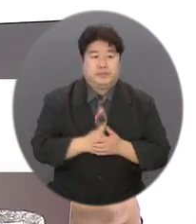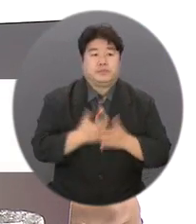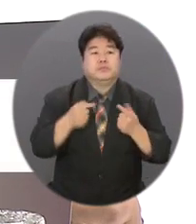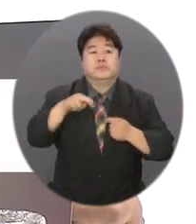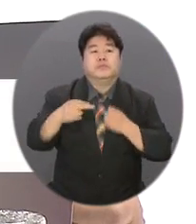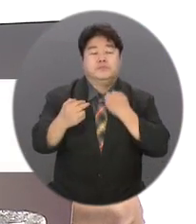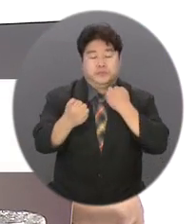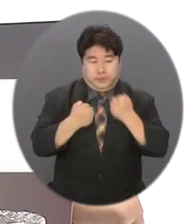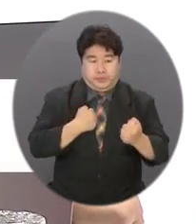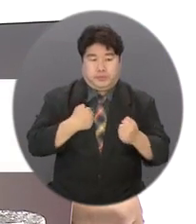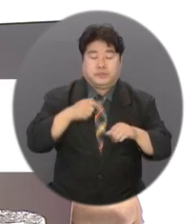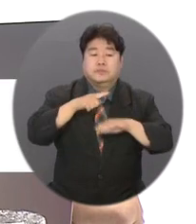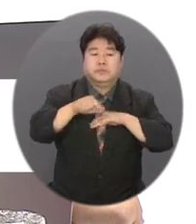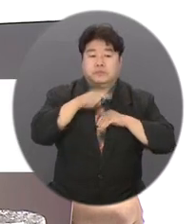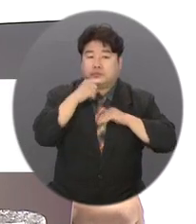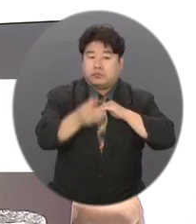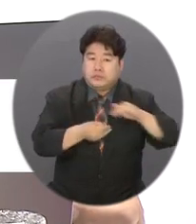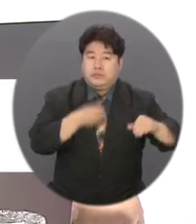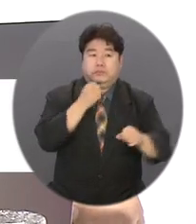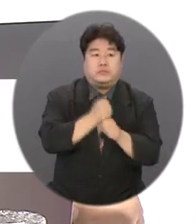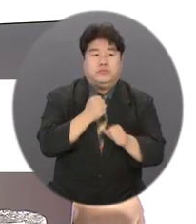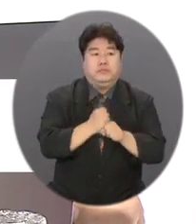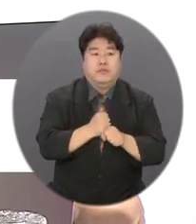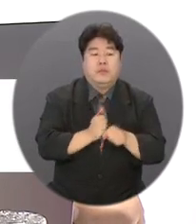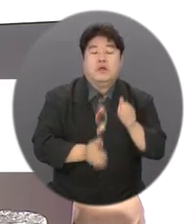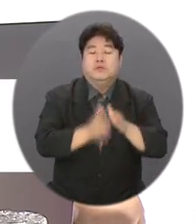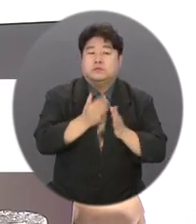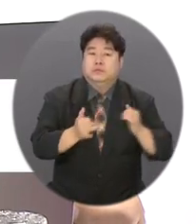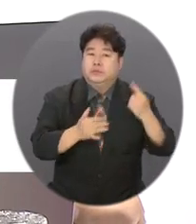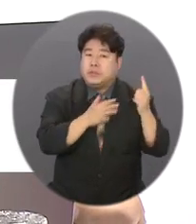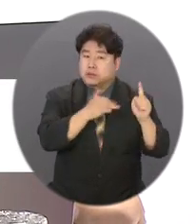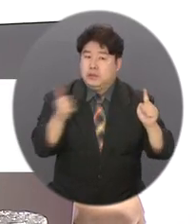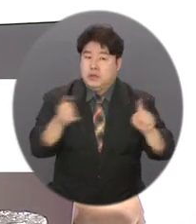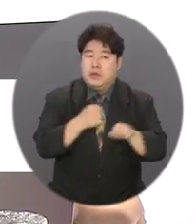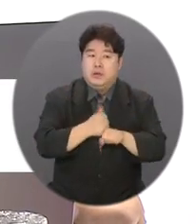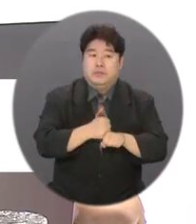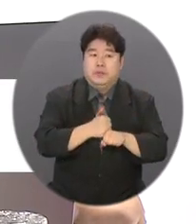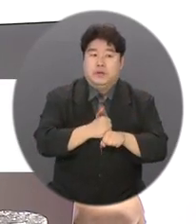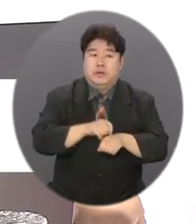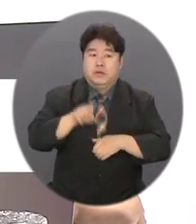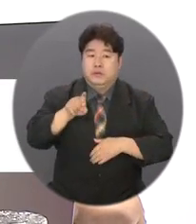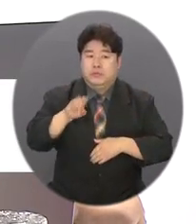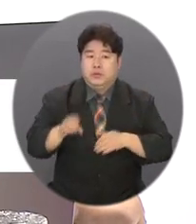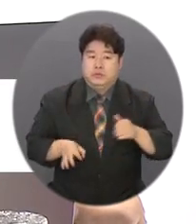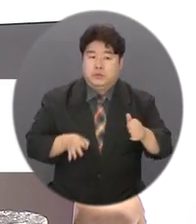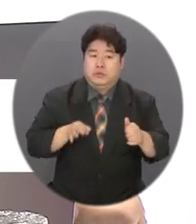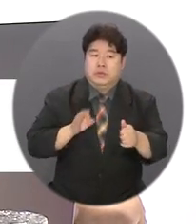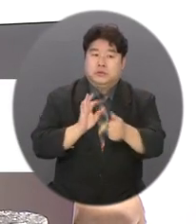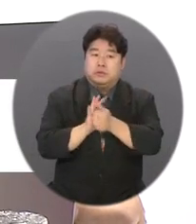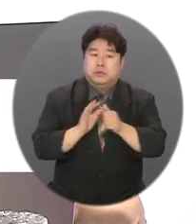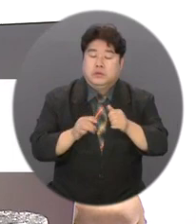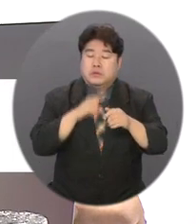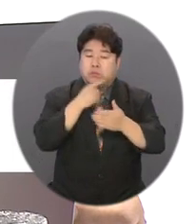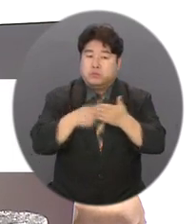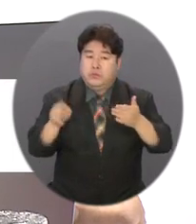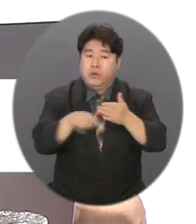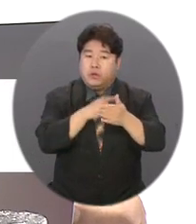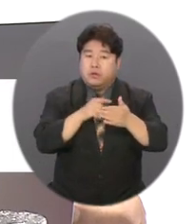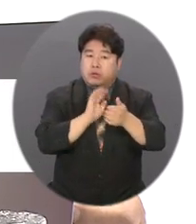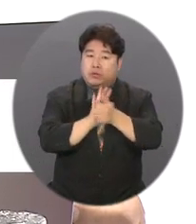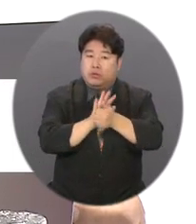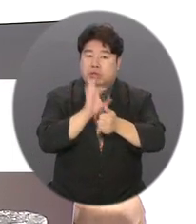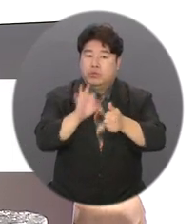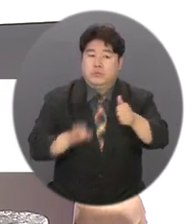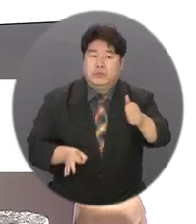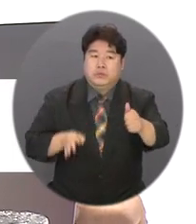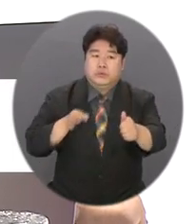그럼에도 불구하고 지방채를 발행해 서 어 시민 1 있다는 10만원씩 장점 금을